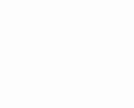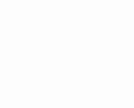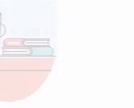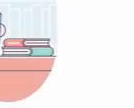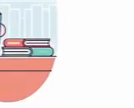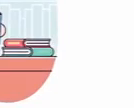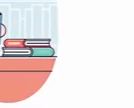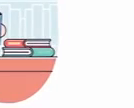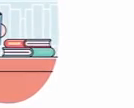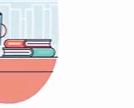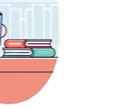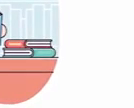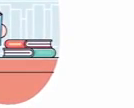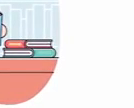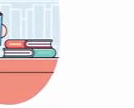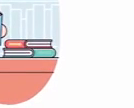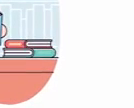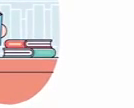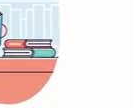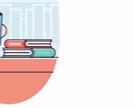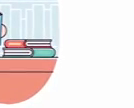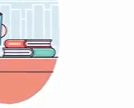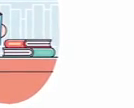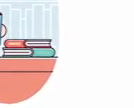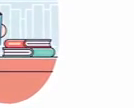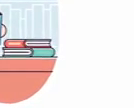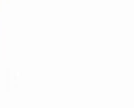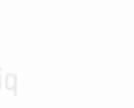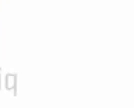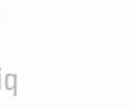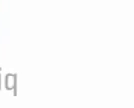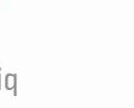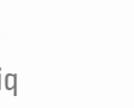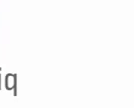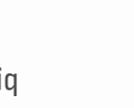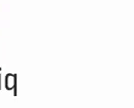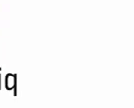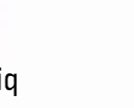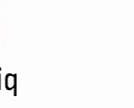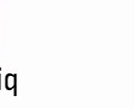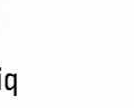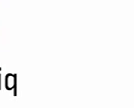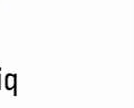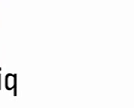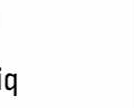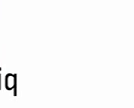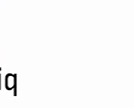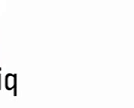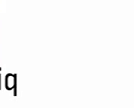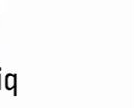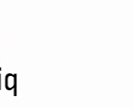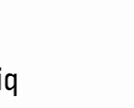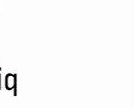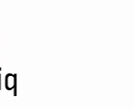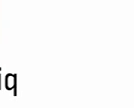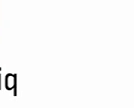bog'liqligini anglash, qiyinchiliklarni yengish va vazifalarni oxirgacha yetkazish qat'iyligi. Haqiqiy qiziqish har doim bosim bilan emas, balki yorqin